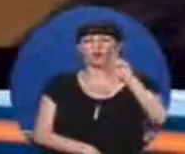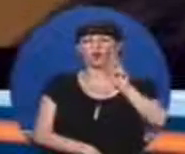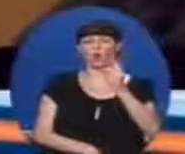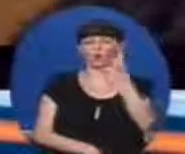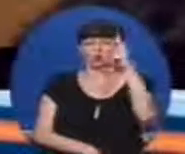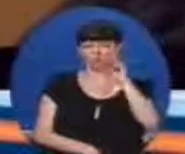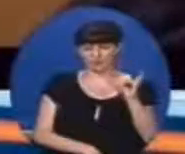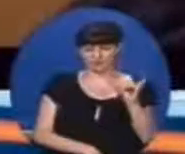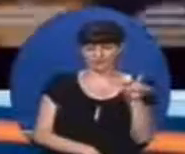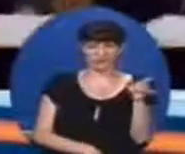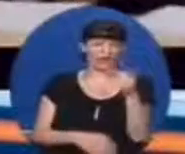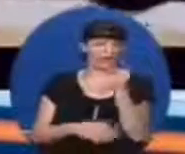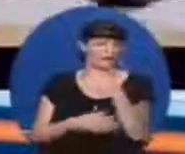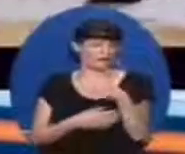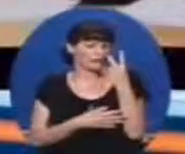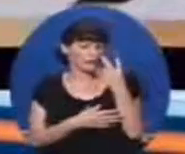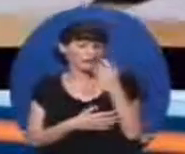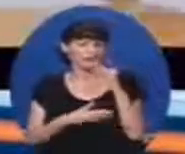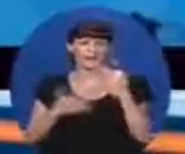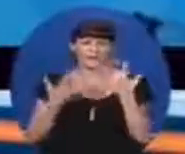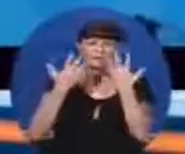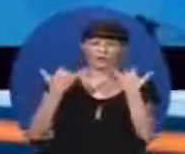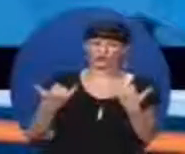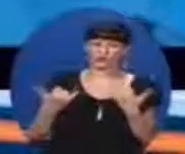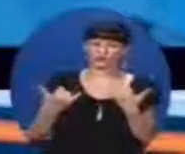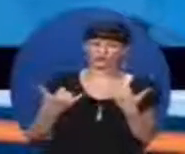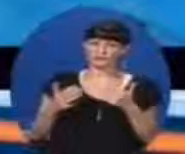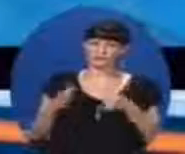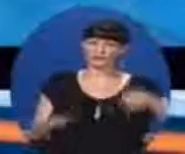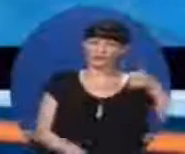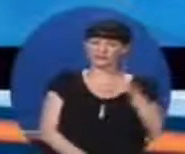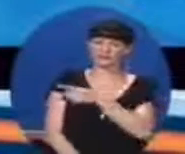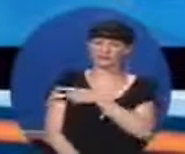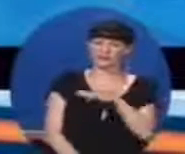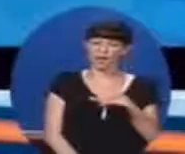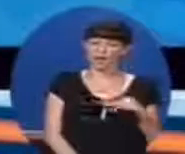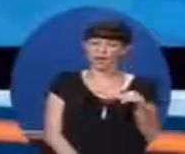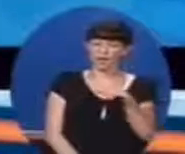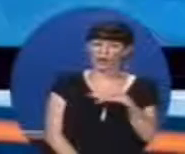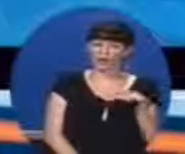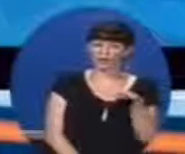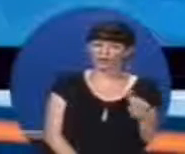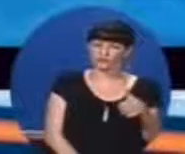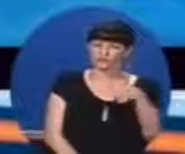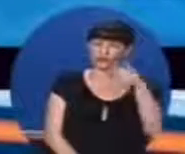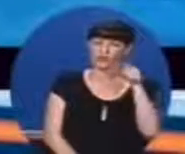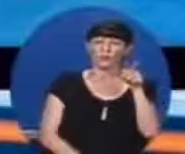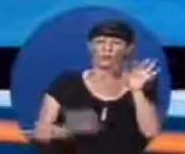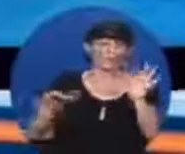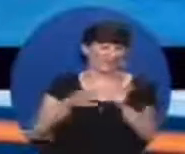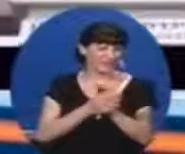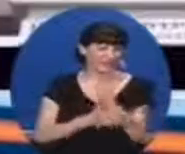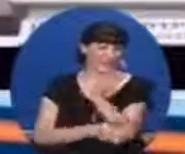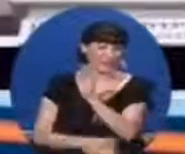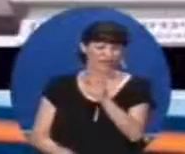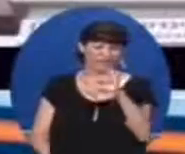כאלה. איזה סיפור סבתא זה? מה זאת אומרת? הניצב הזה, מפקד מחוז, הוא חבר של רונל פישר? פישר